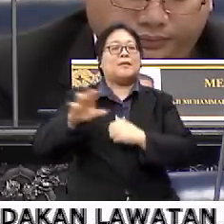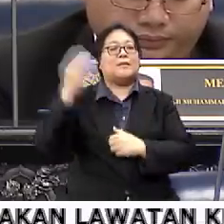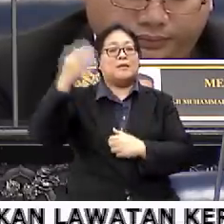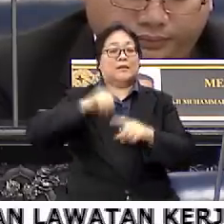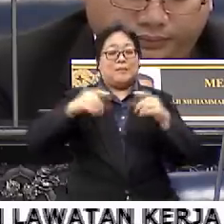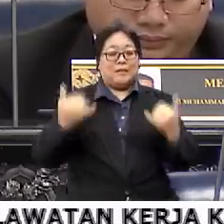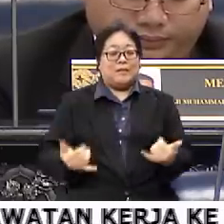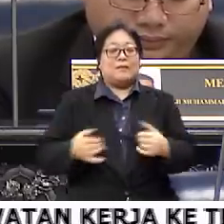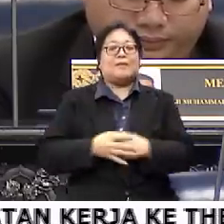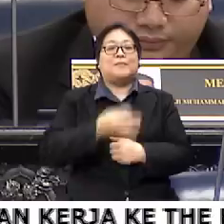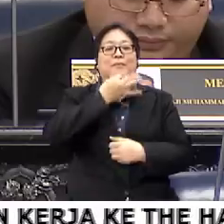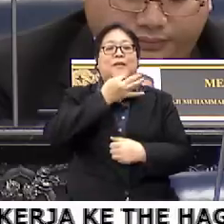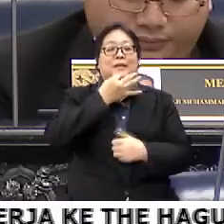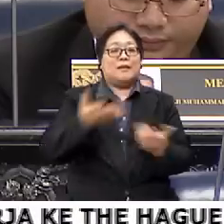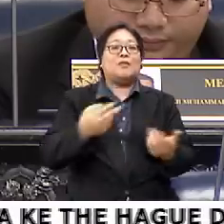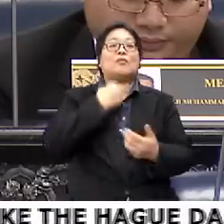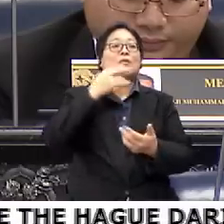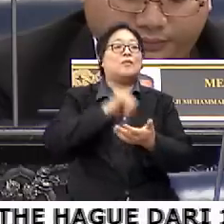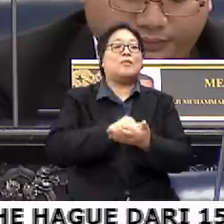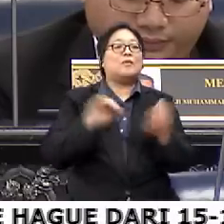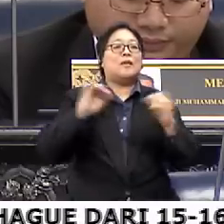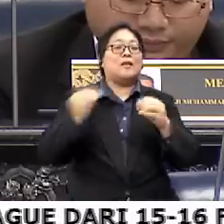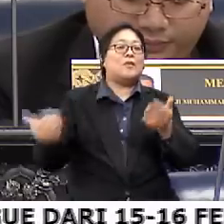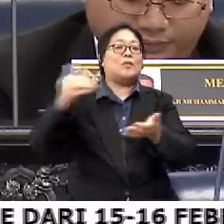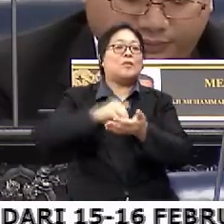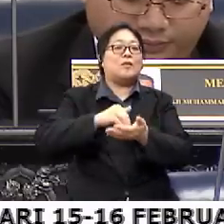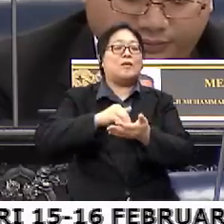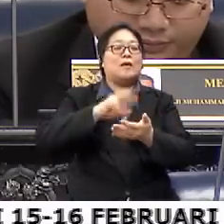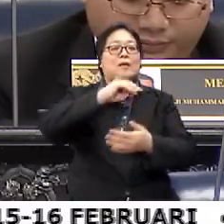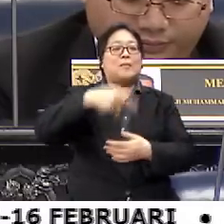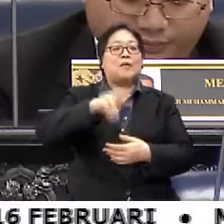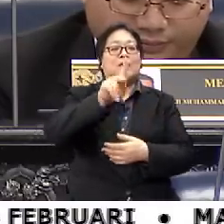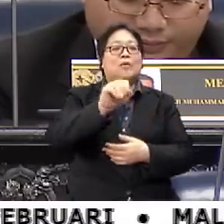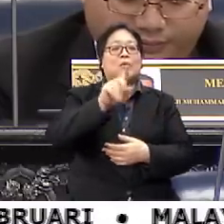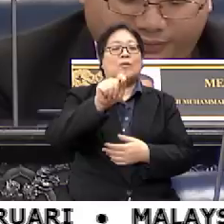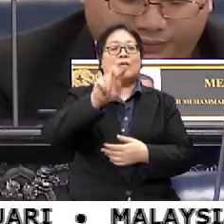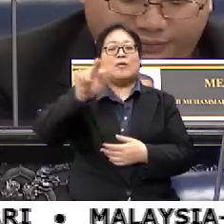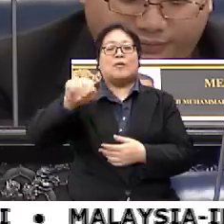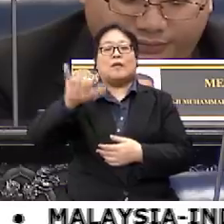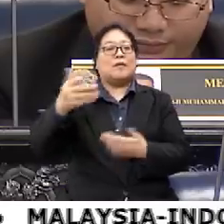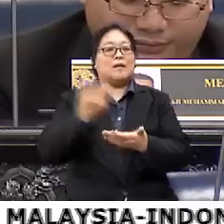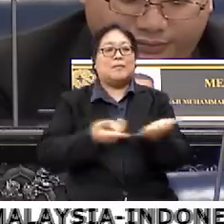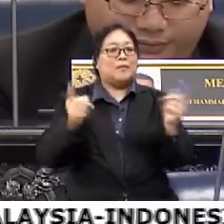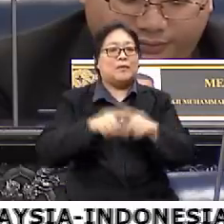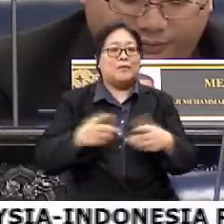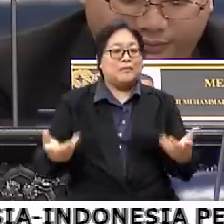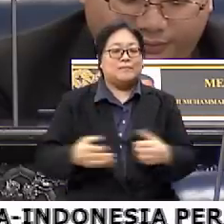Cuma hari ini peliknya, suara tersebut tidak lagi diulangi oleh Yang Berhormat Kota Raja pada hari ini. Tak tahu macam mana jadi.